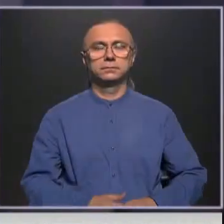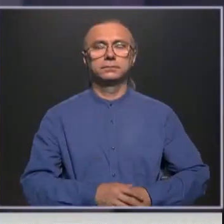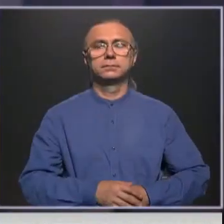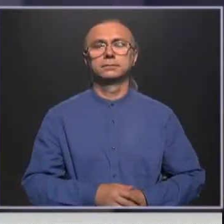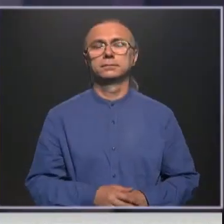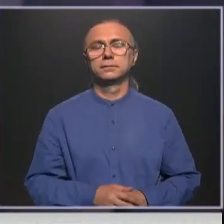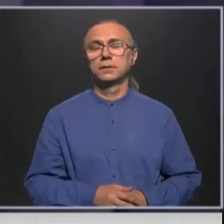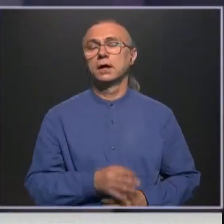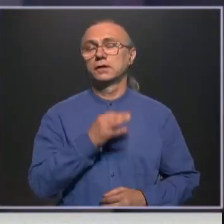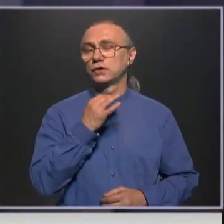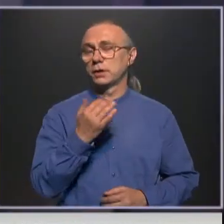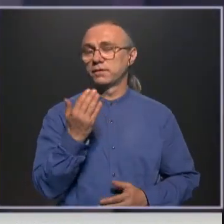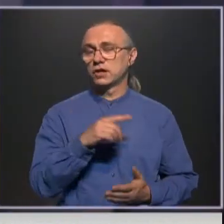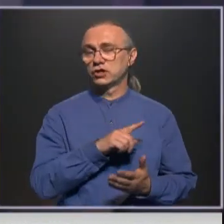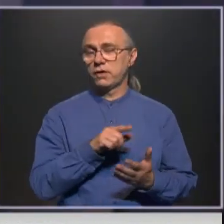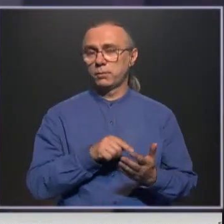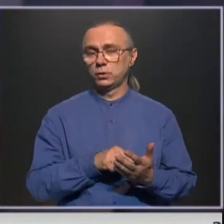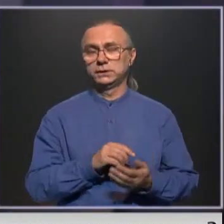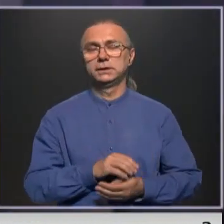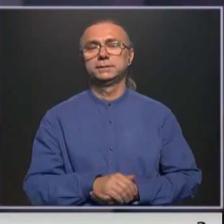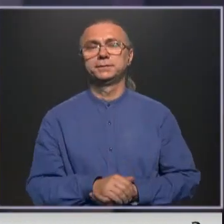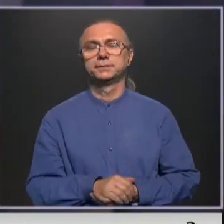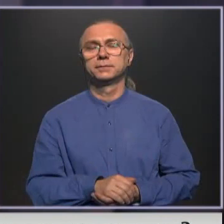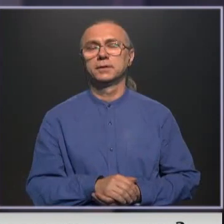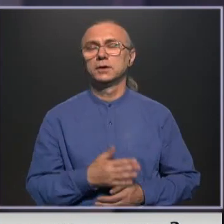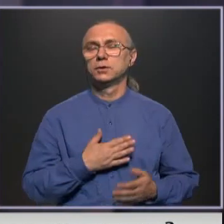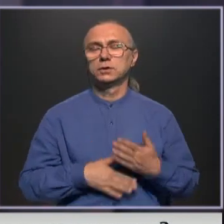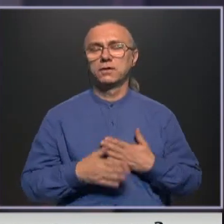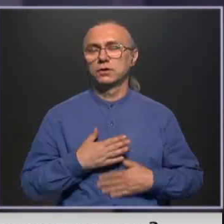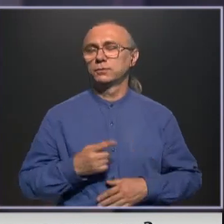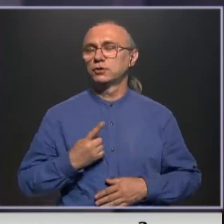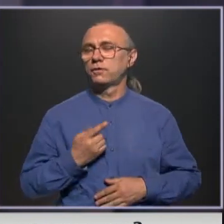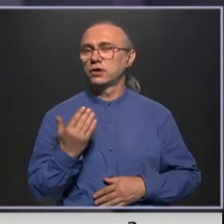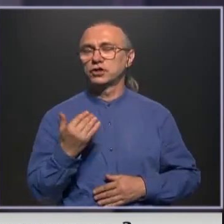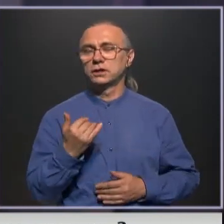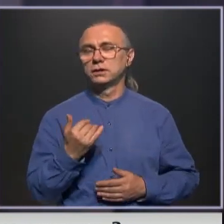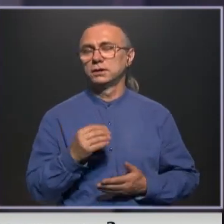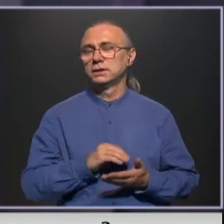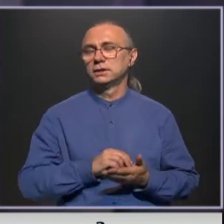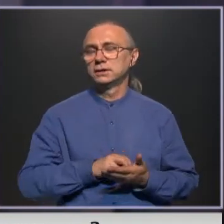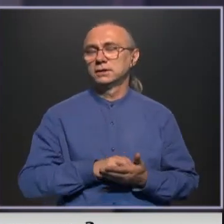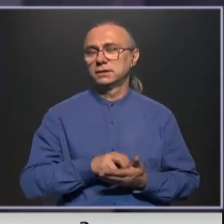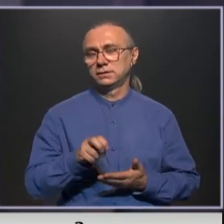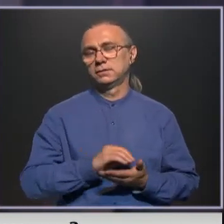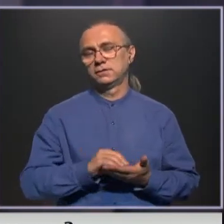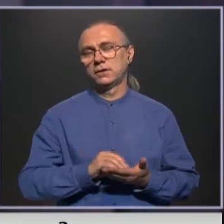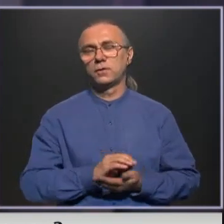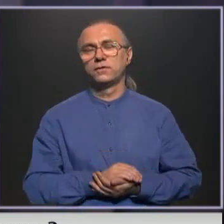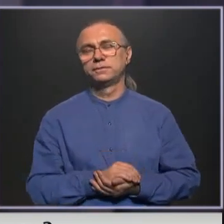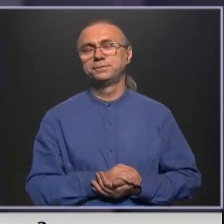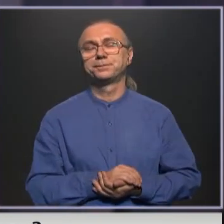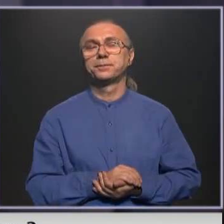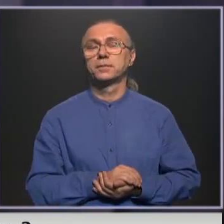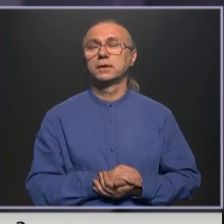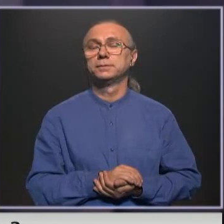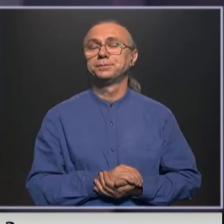Друзья, продолжаем отвечать на ваши вопросы. В ответ священника. С удовольствием будем ждать ваших звонков в нашу студию, но пока читаем то, что есть. Батюшка,